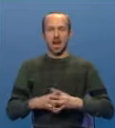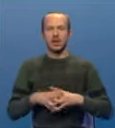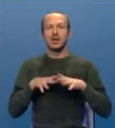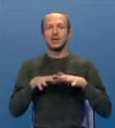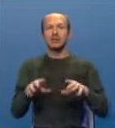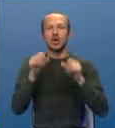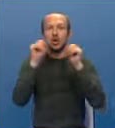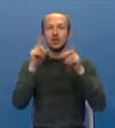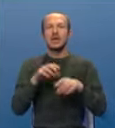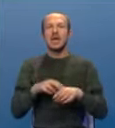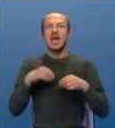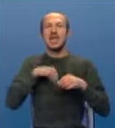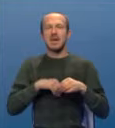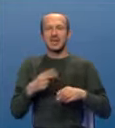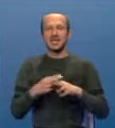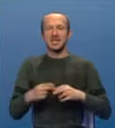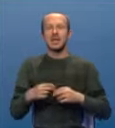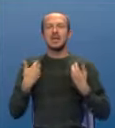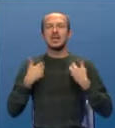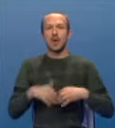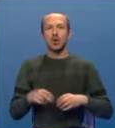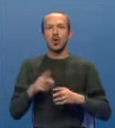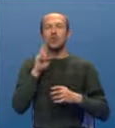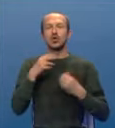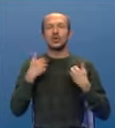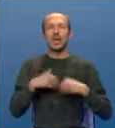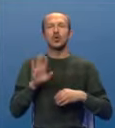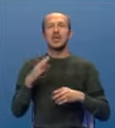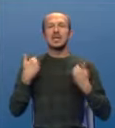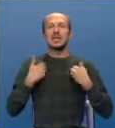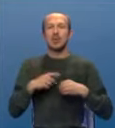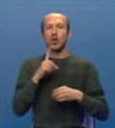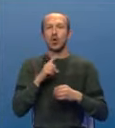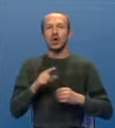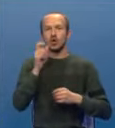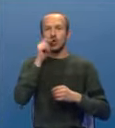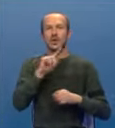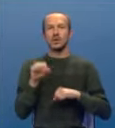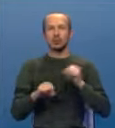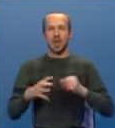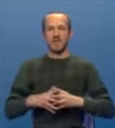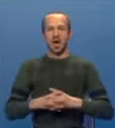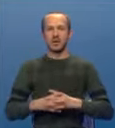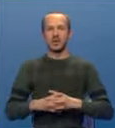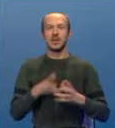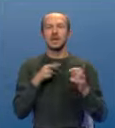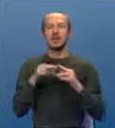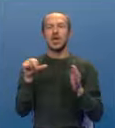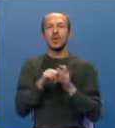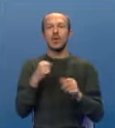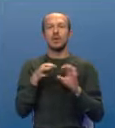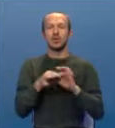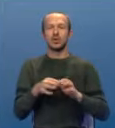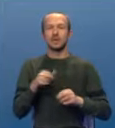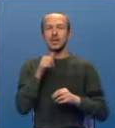razvijaju se čudne depresije, zamor nije obični zamor, to je zamor koji, da kažem, čovjeka onesposobljava za normalno